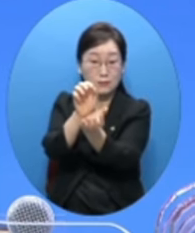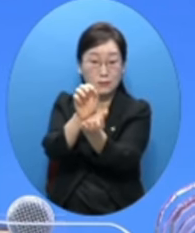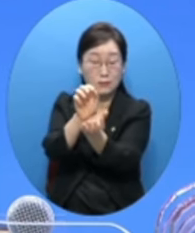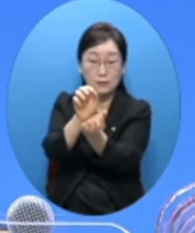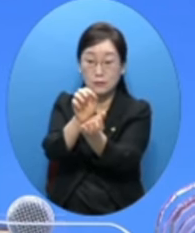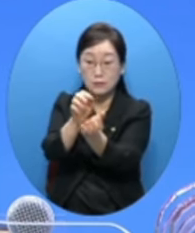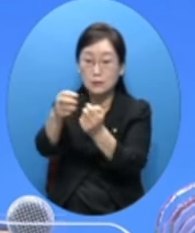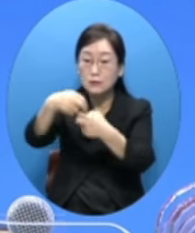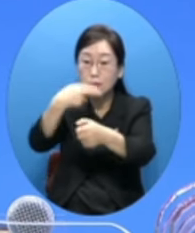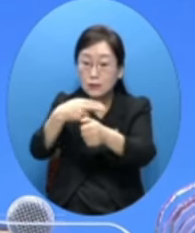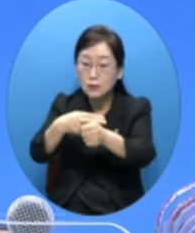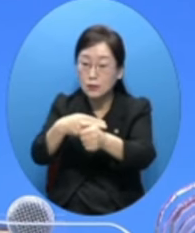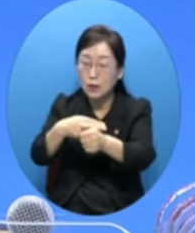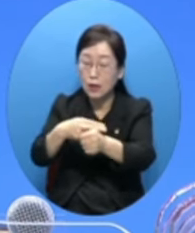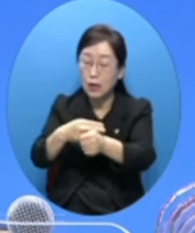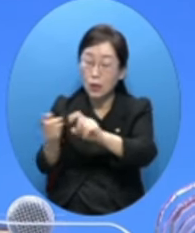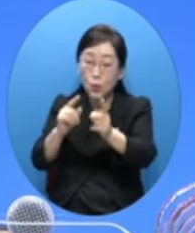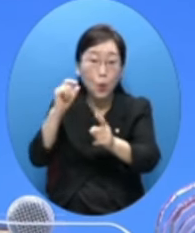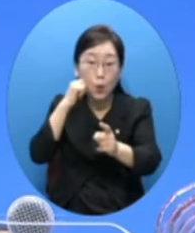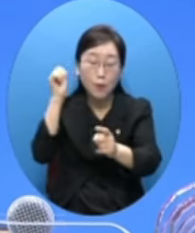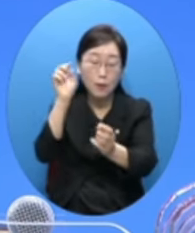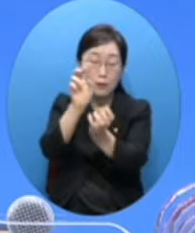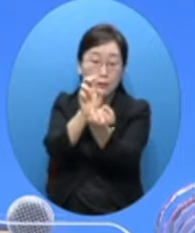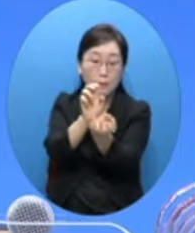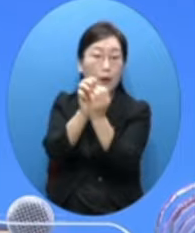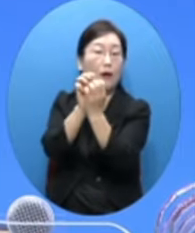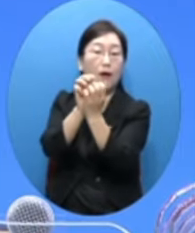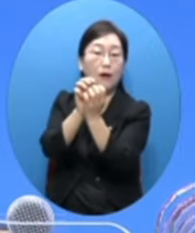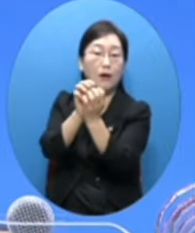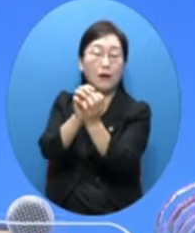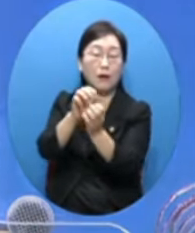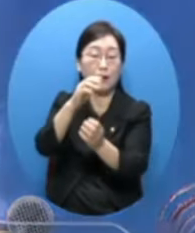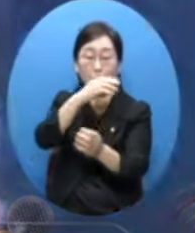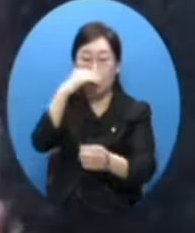그 떨어진 턱이 붙어버렸습니다.